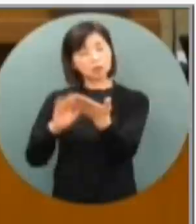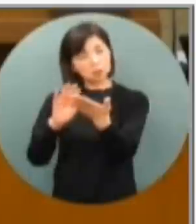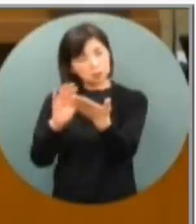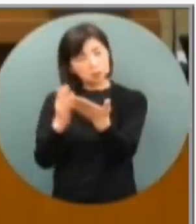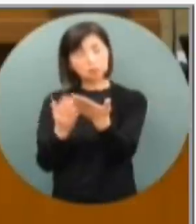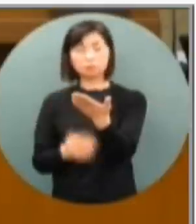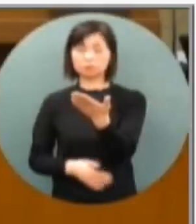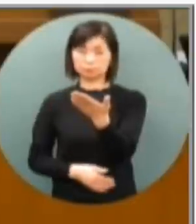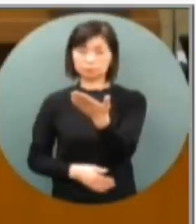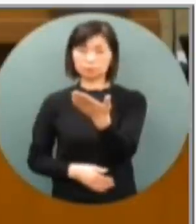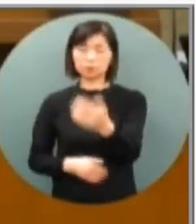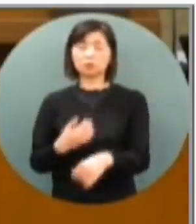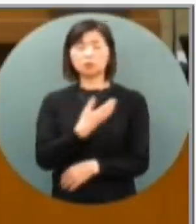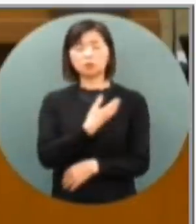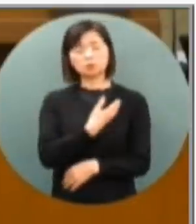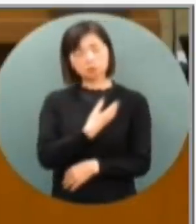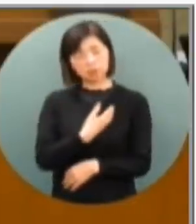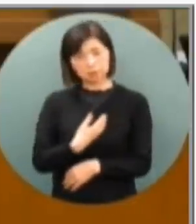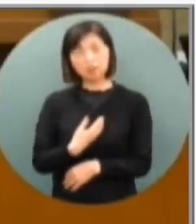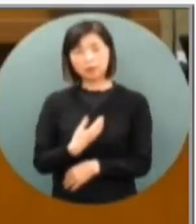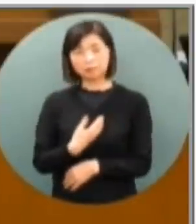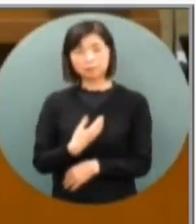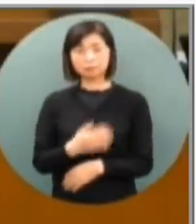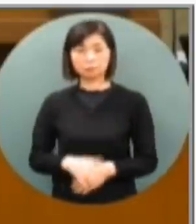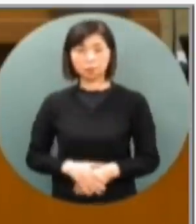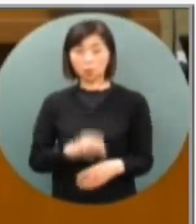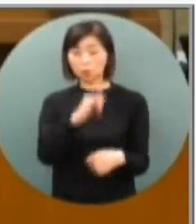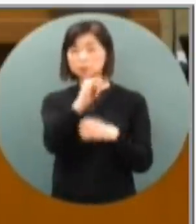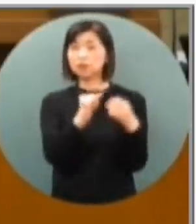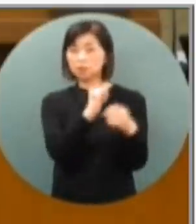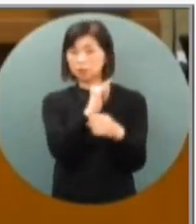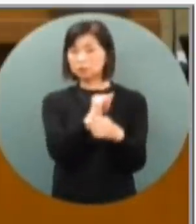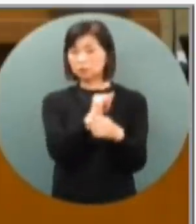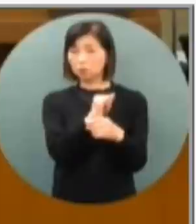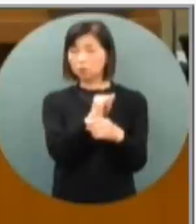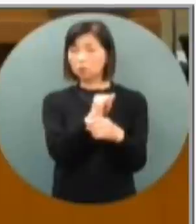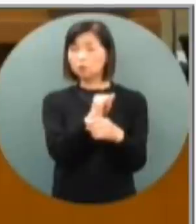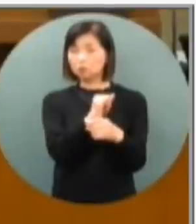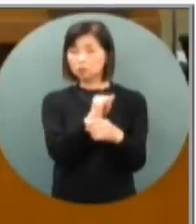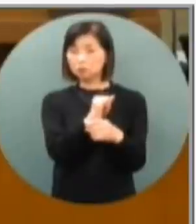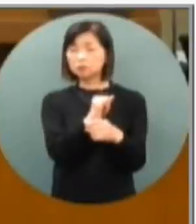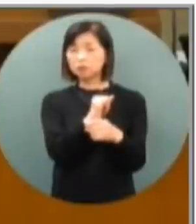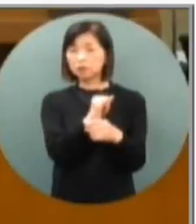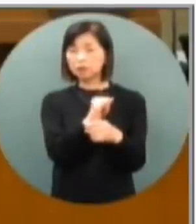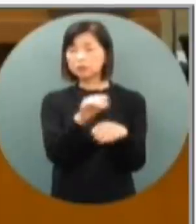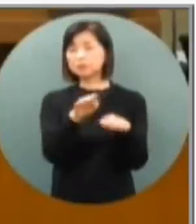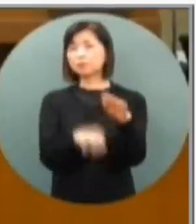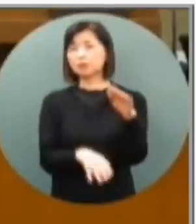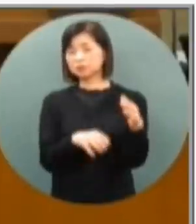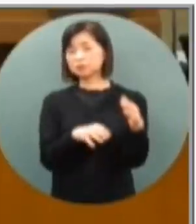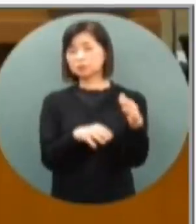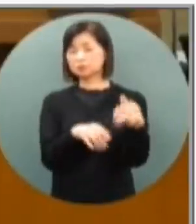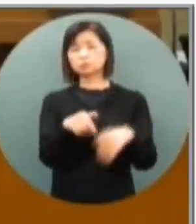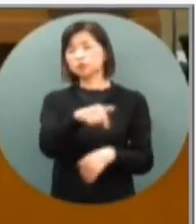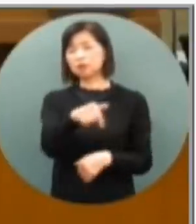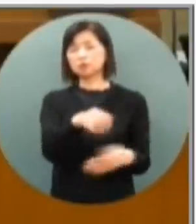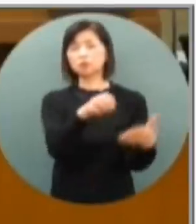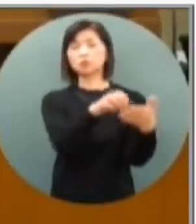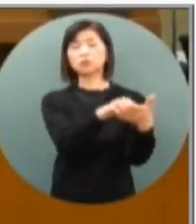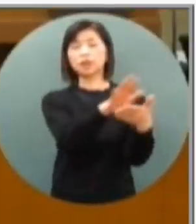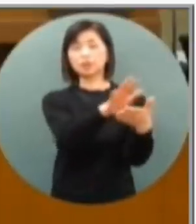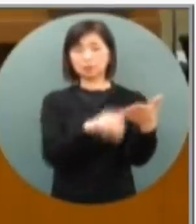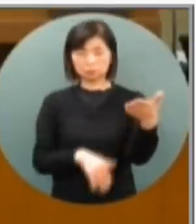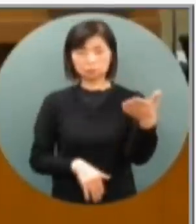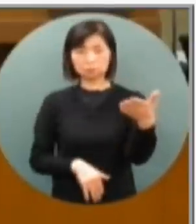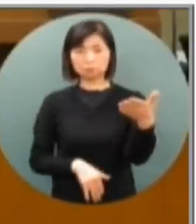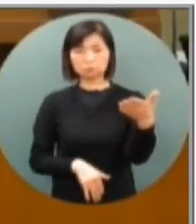ながら、それがそのサイトでは、実現できていないと。でやはり、心の病の